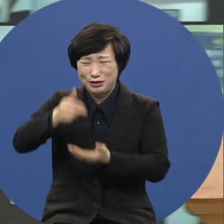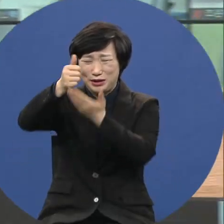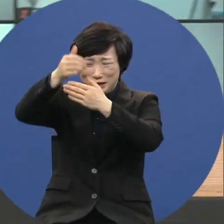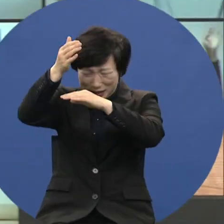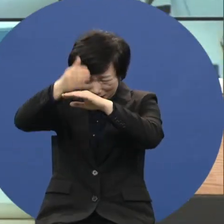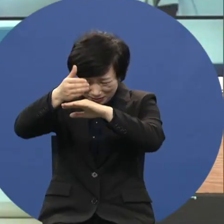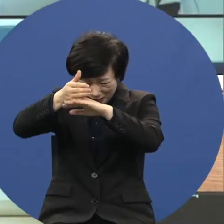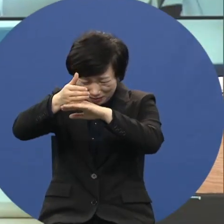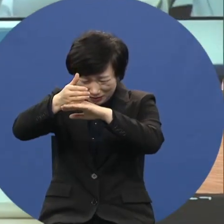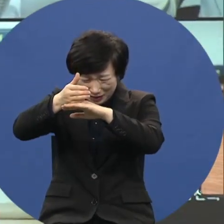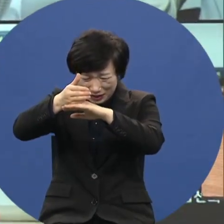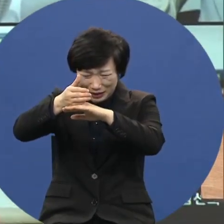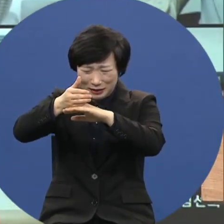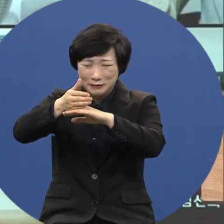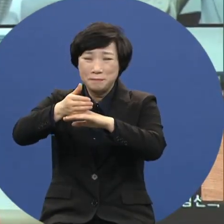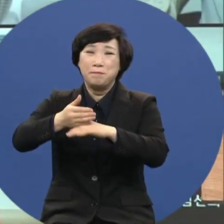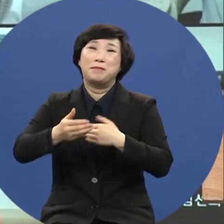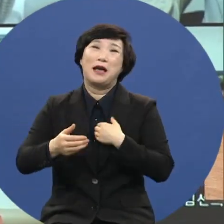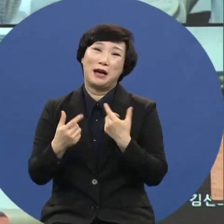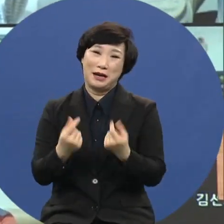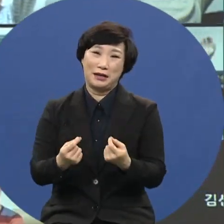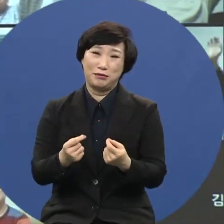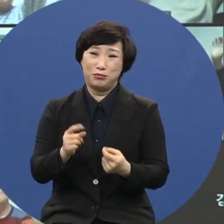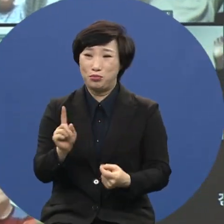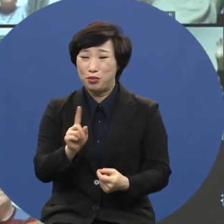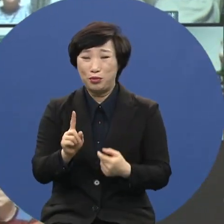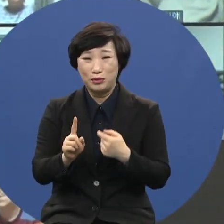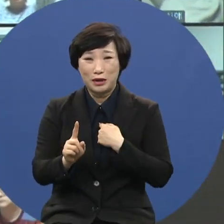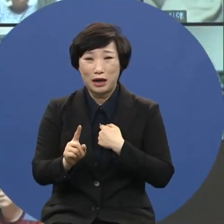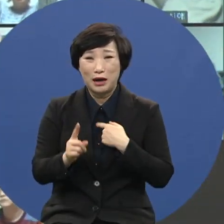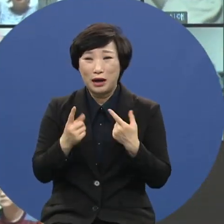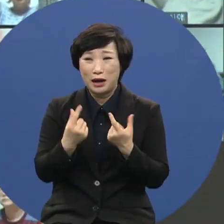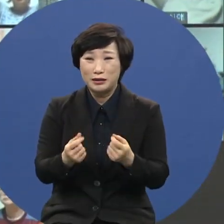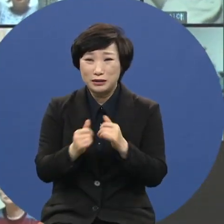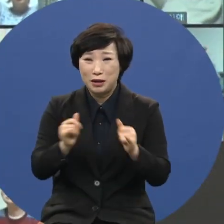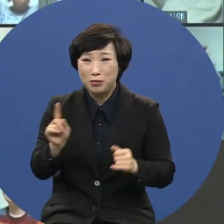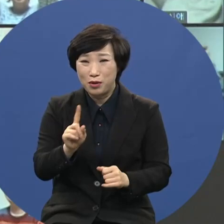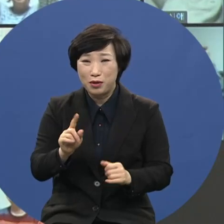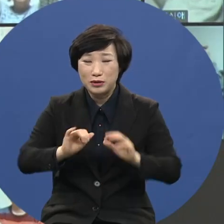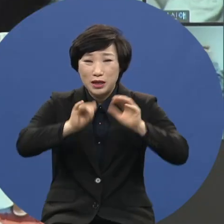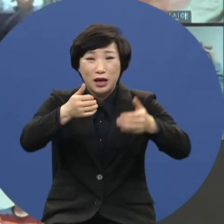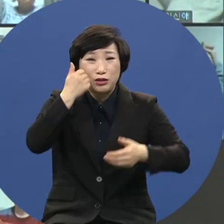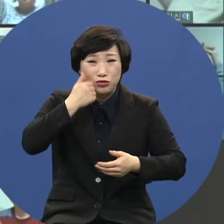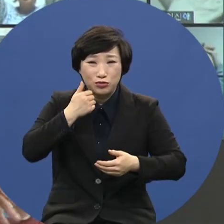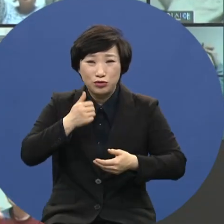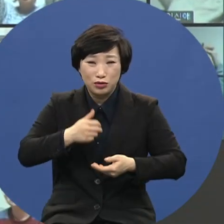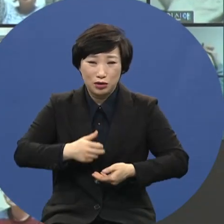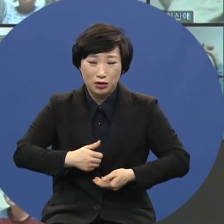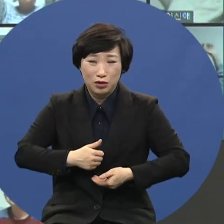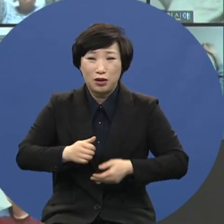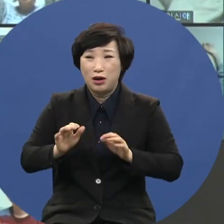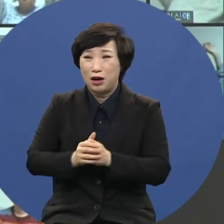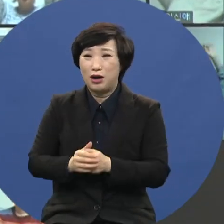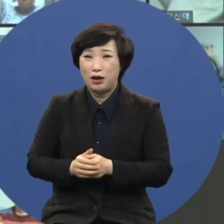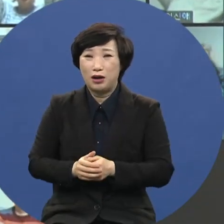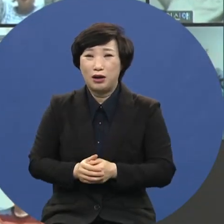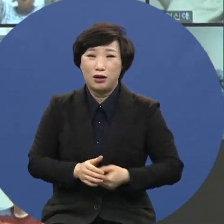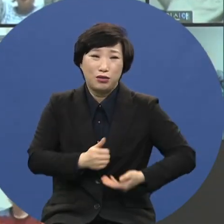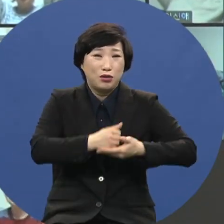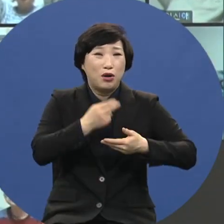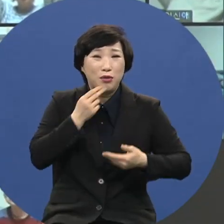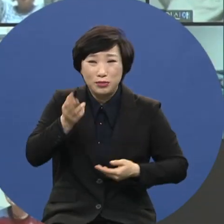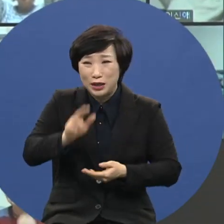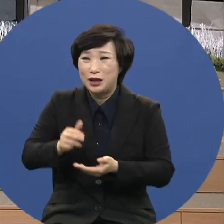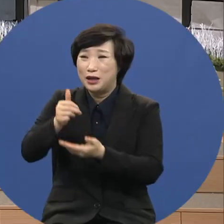감사합니다. 나 같은 것이 뭔데? 세상에 알아주는 사람 아무도 없는데 주님만 나를